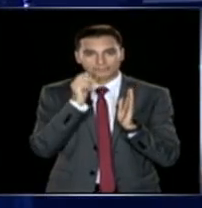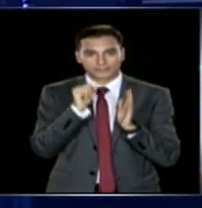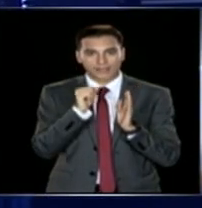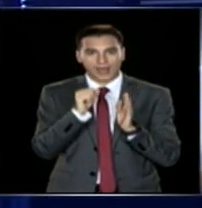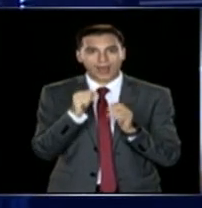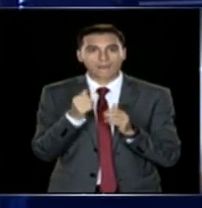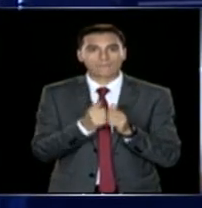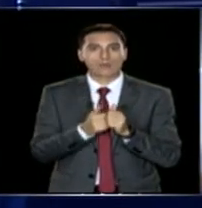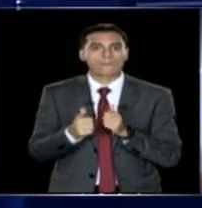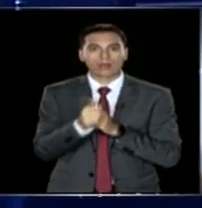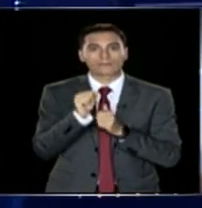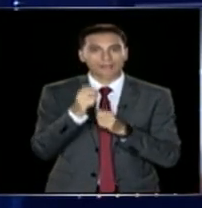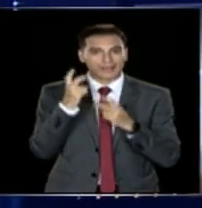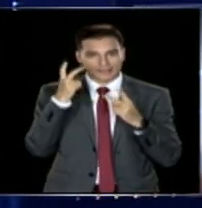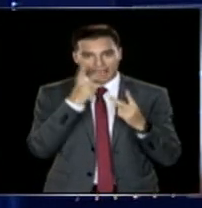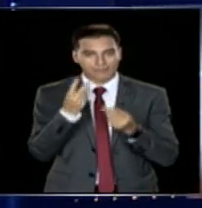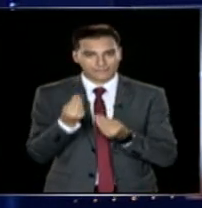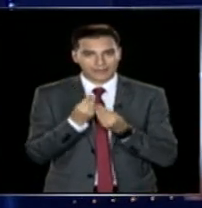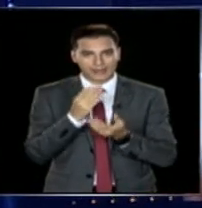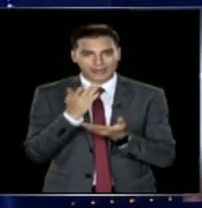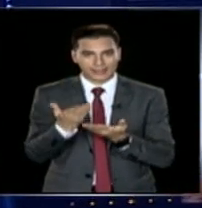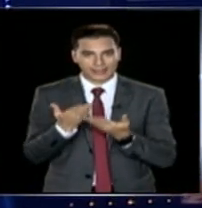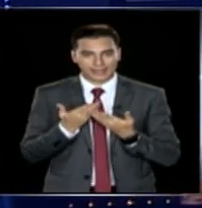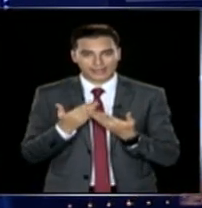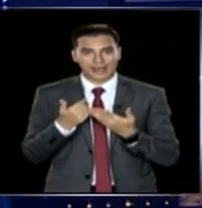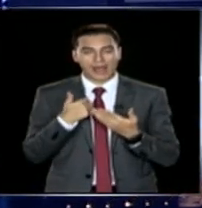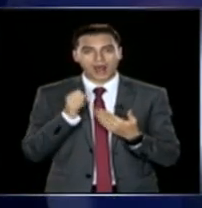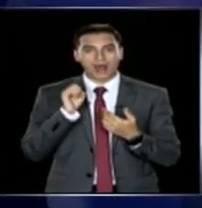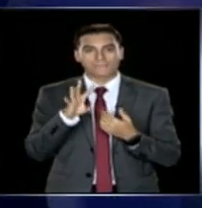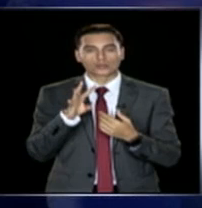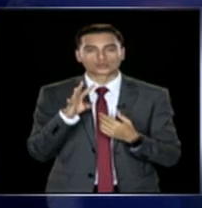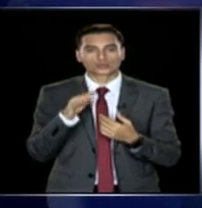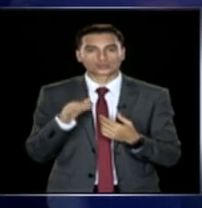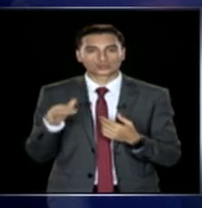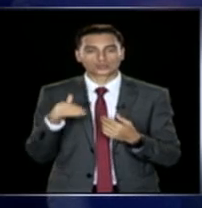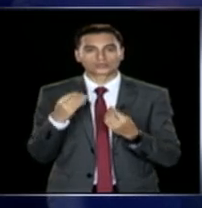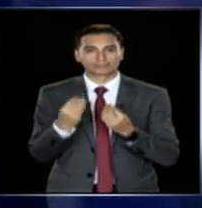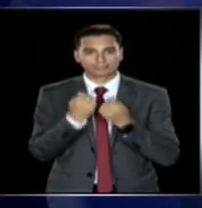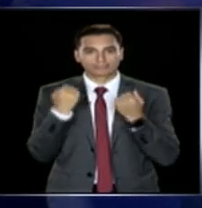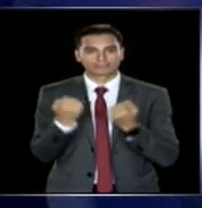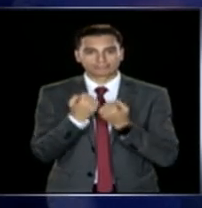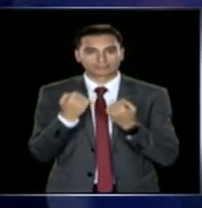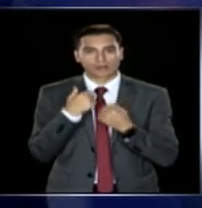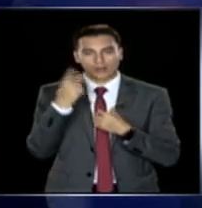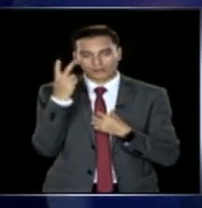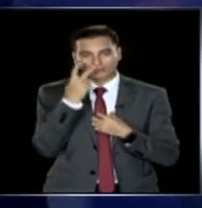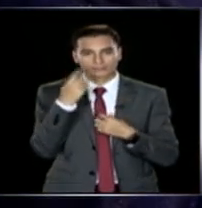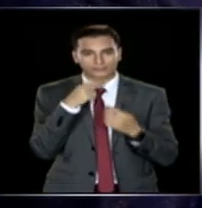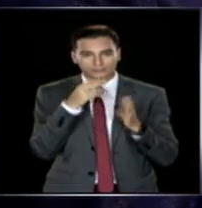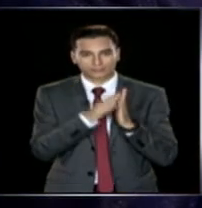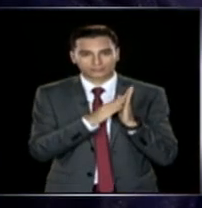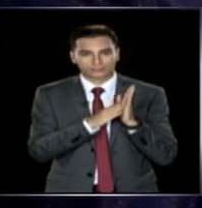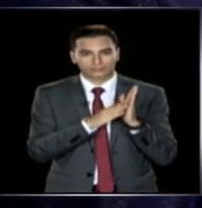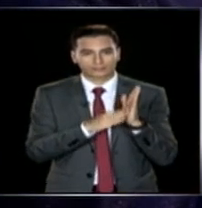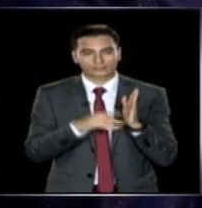مبادرة حلم. في المبادرة. تمام. قعدت 4 شهور ونص، طبعاً أنا تعليمي كله كان مبصر، فكان صعب